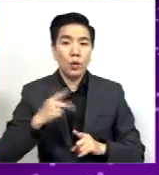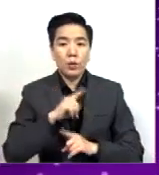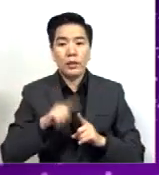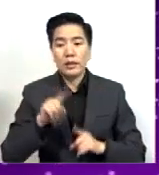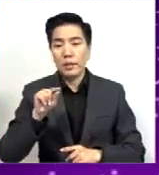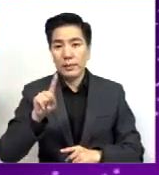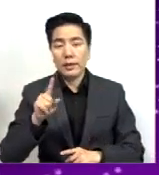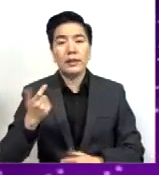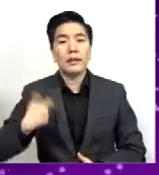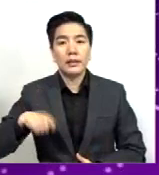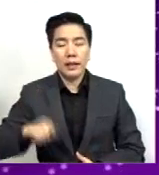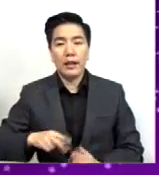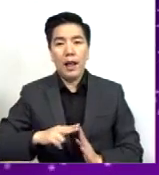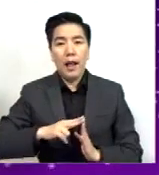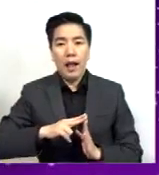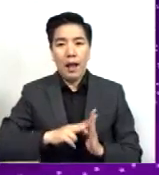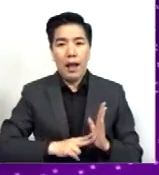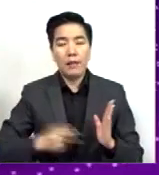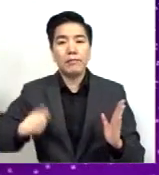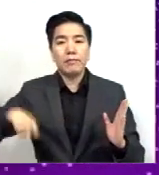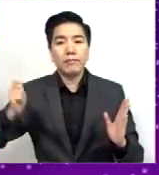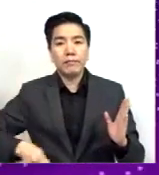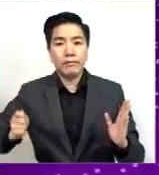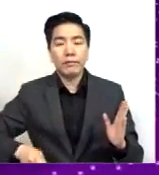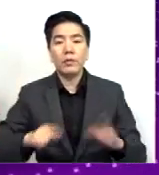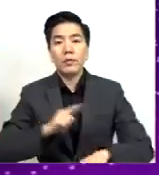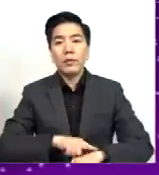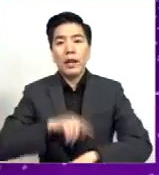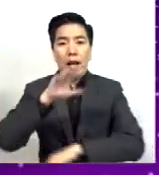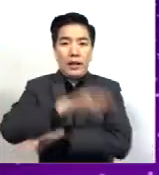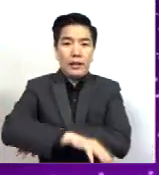าลรัฐธรรมนูญจะนัดอ่านคำวินิจฉัยในเวลา15นาฬิกาค่ะ